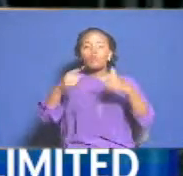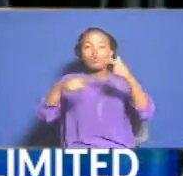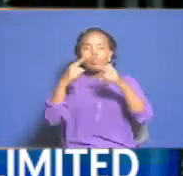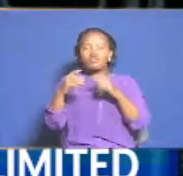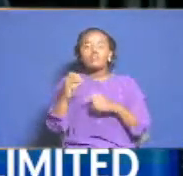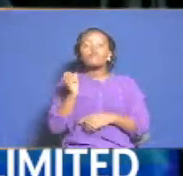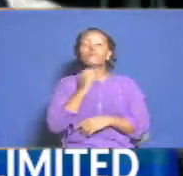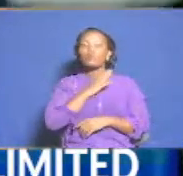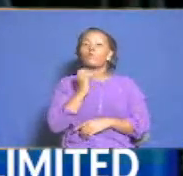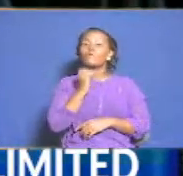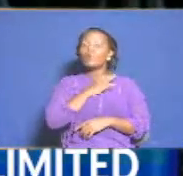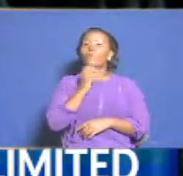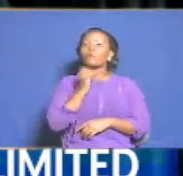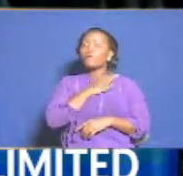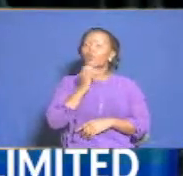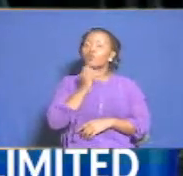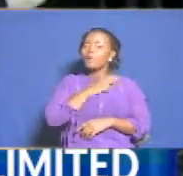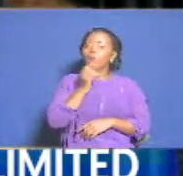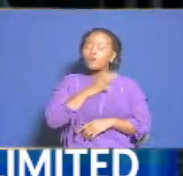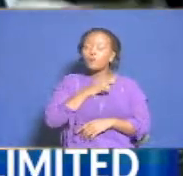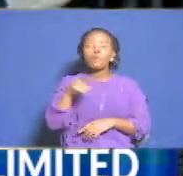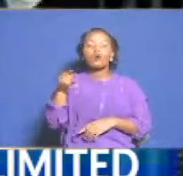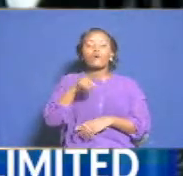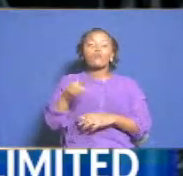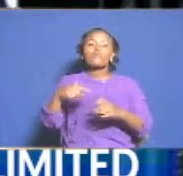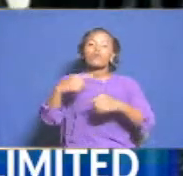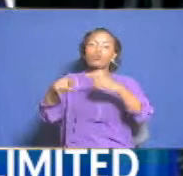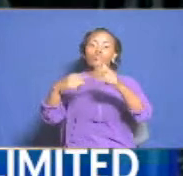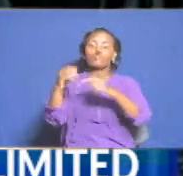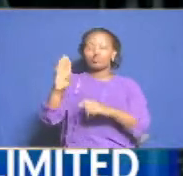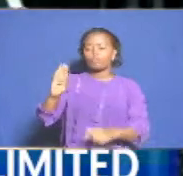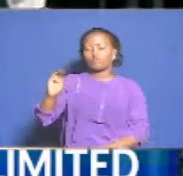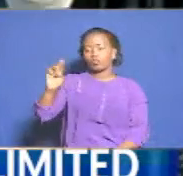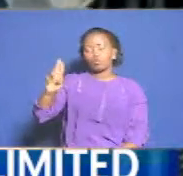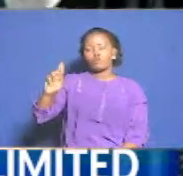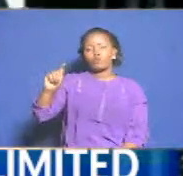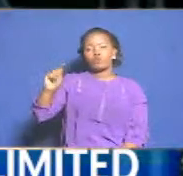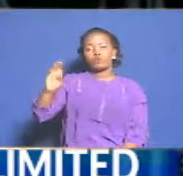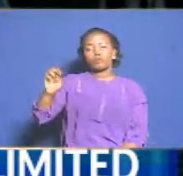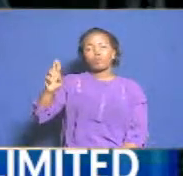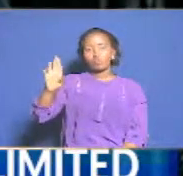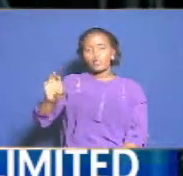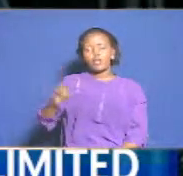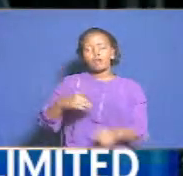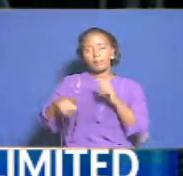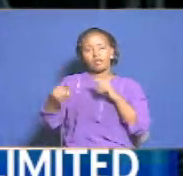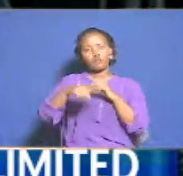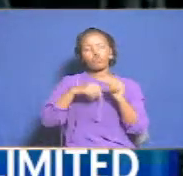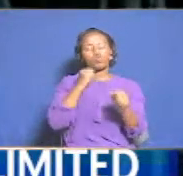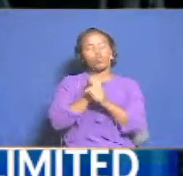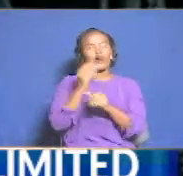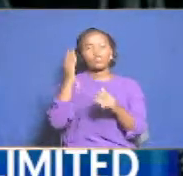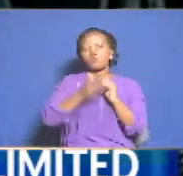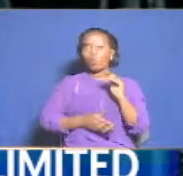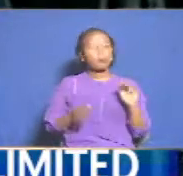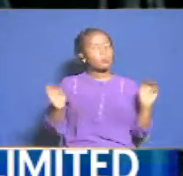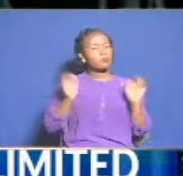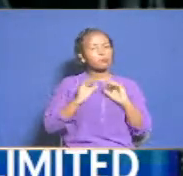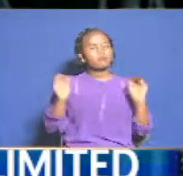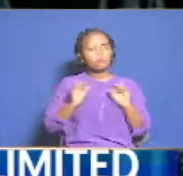moto tena, tuanze mpaka tufike Butere, mtapiga kelele, tukifanya kazi. Sini namna